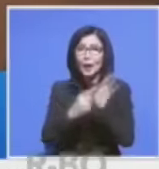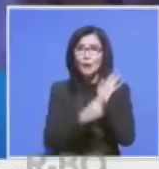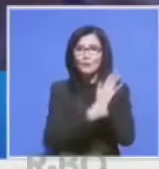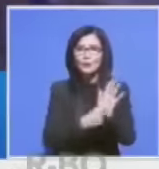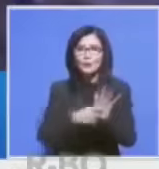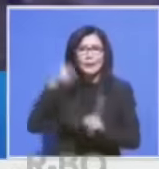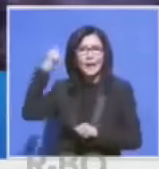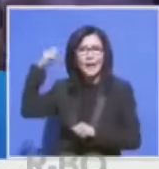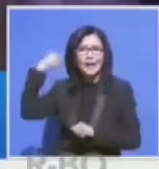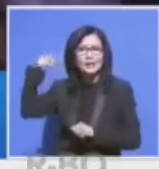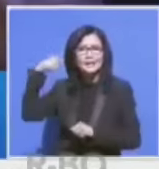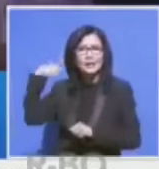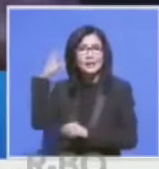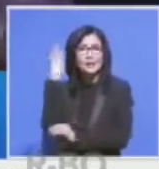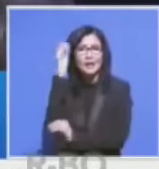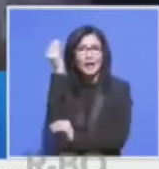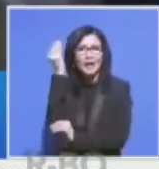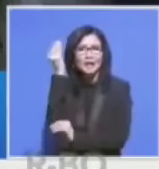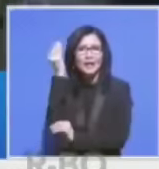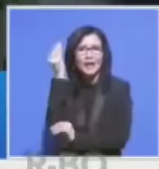kota.